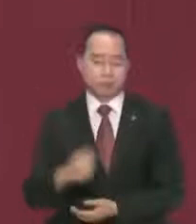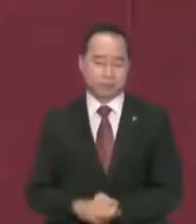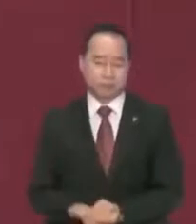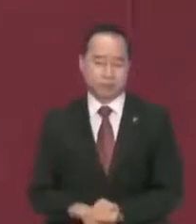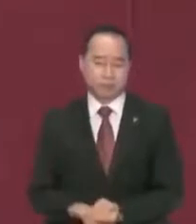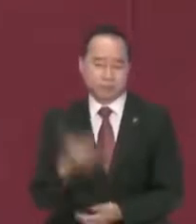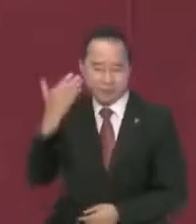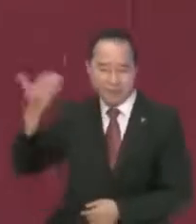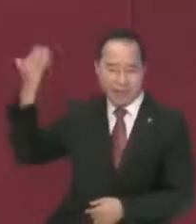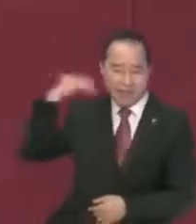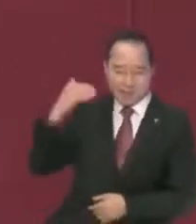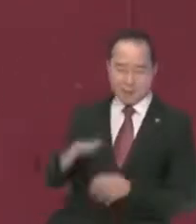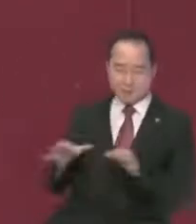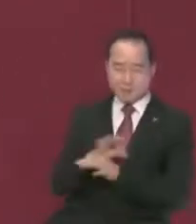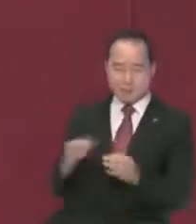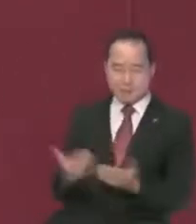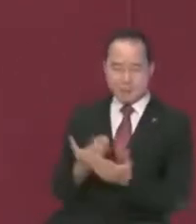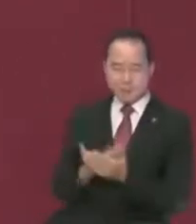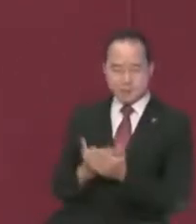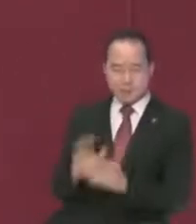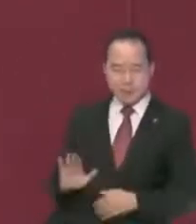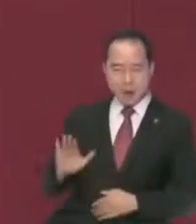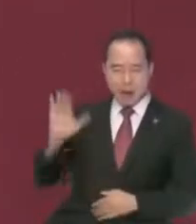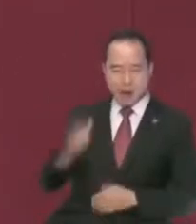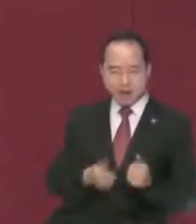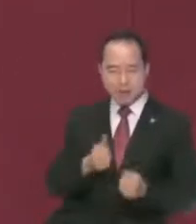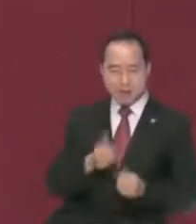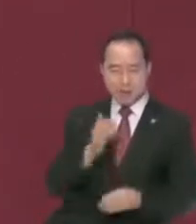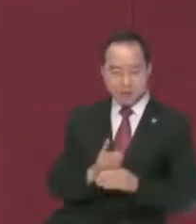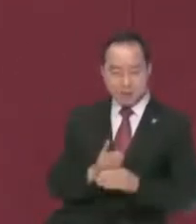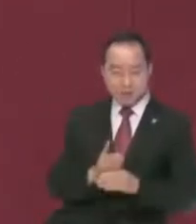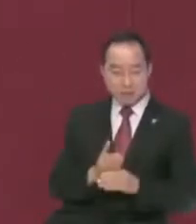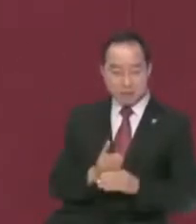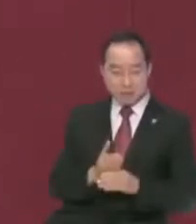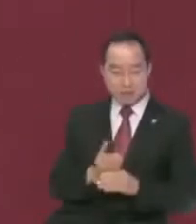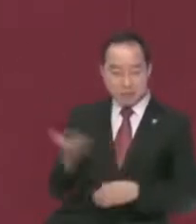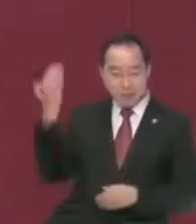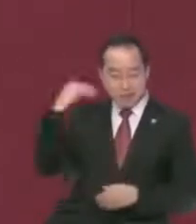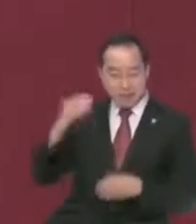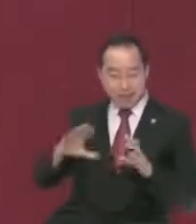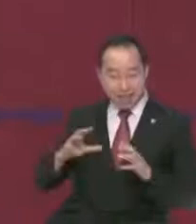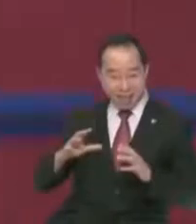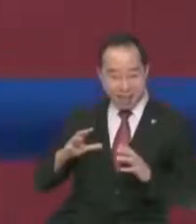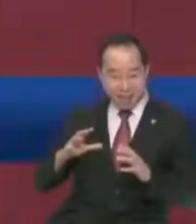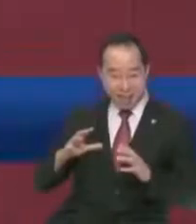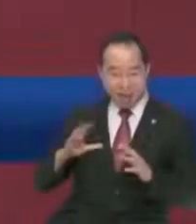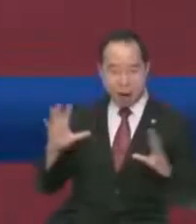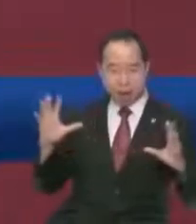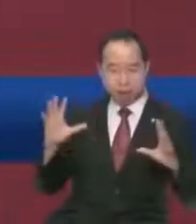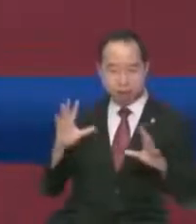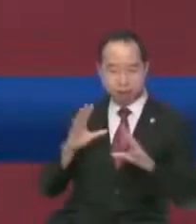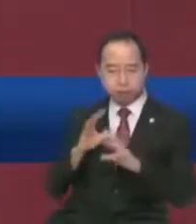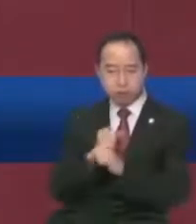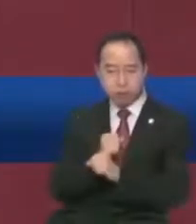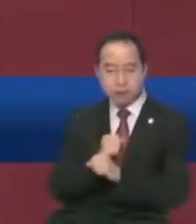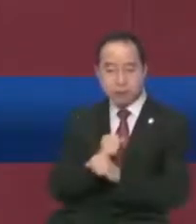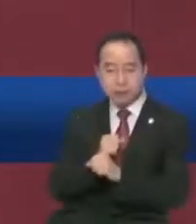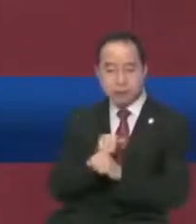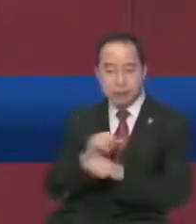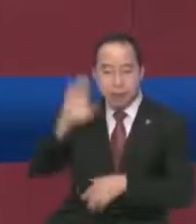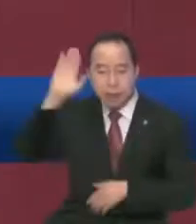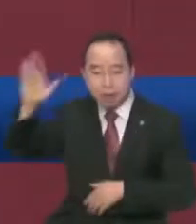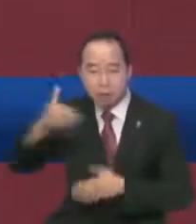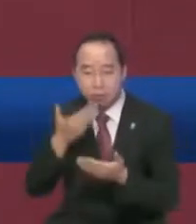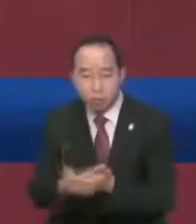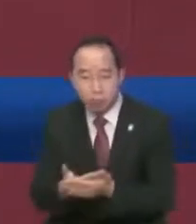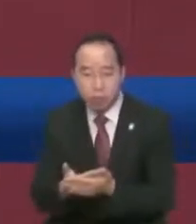개발과 성장, 경쟁과 효율이 중시되던 시대가 지나고 생명과 평화, 포용과